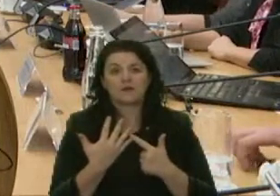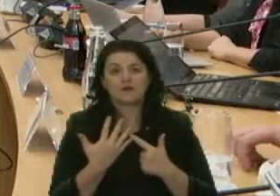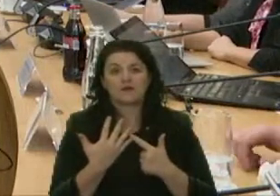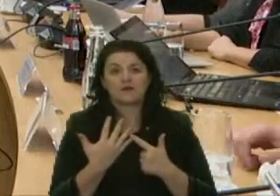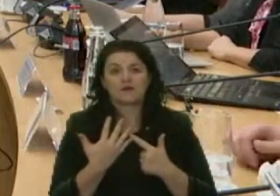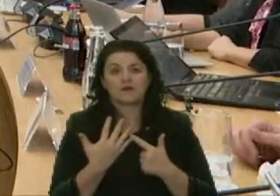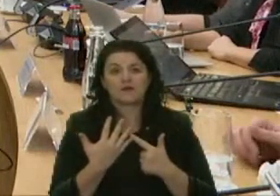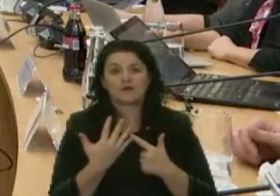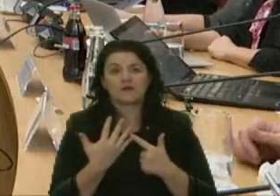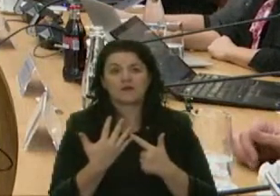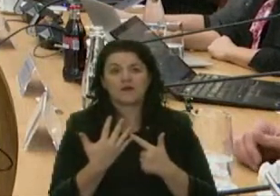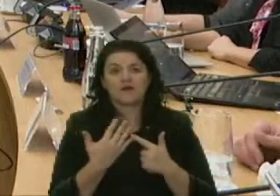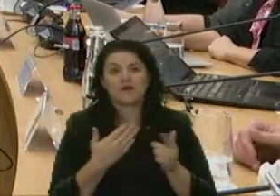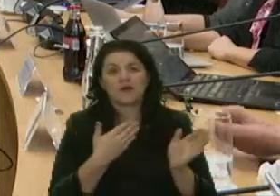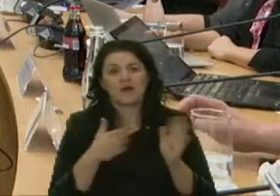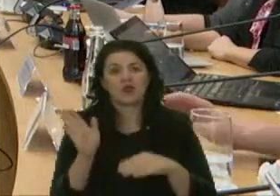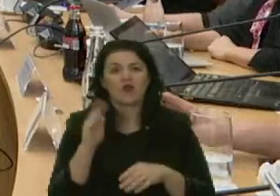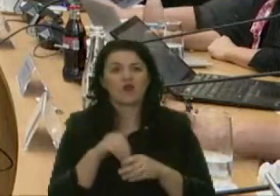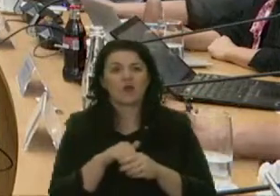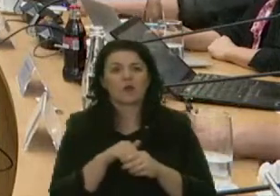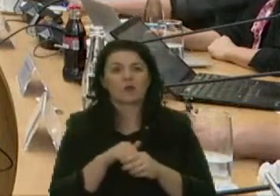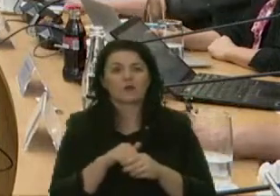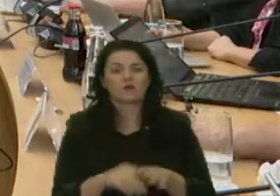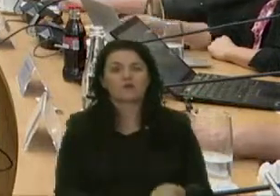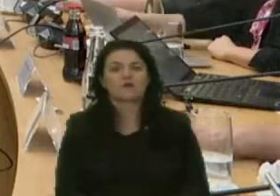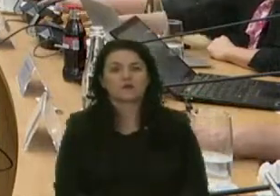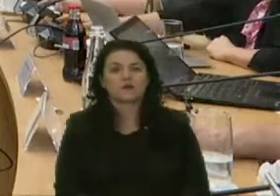favorabil supun la vot proiectul